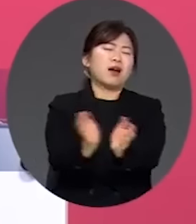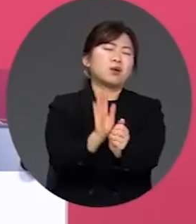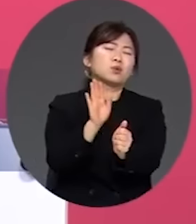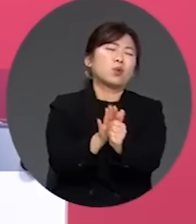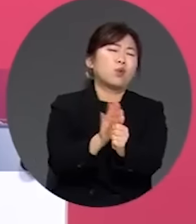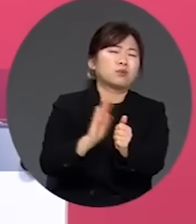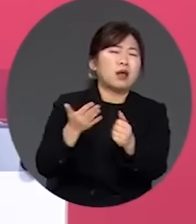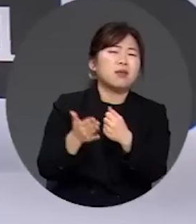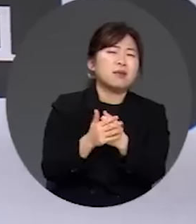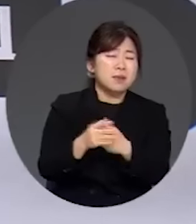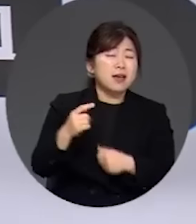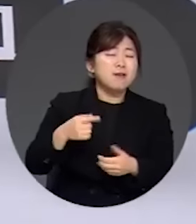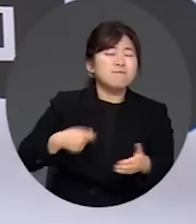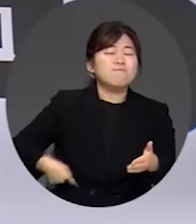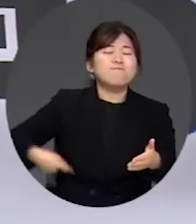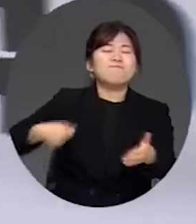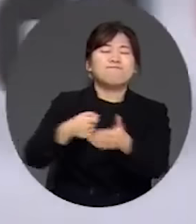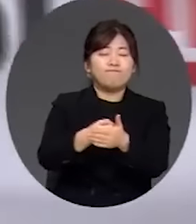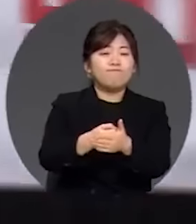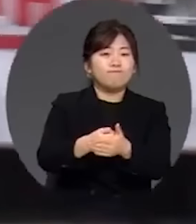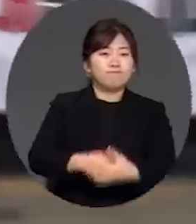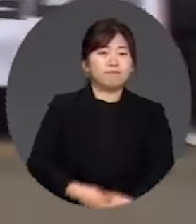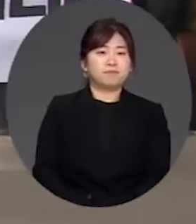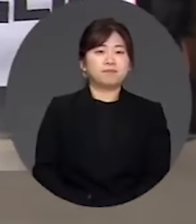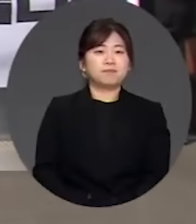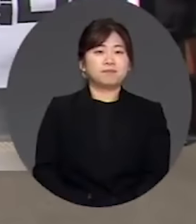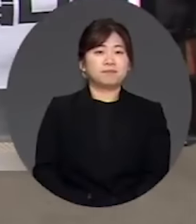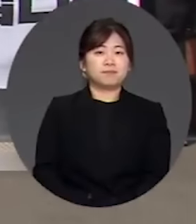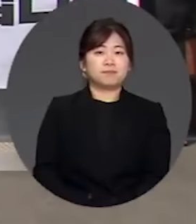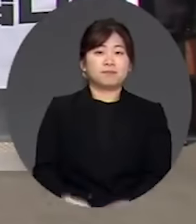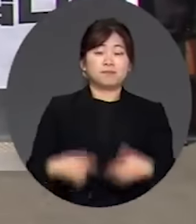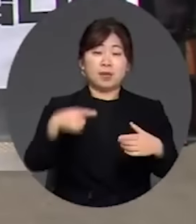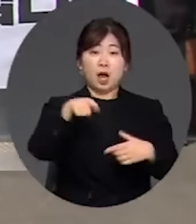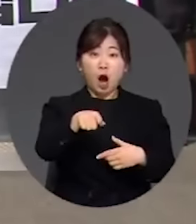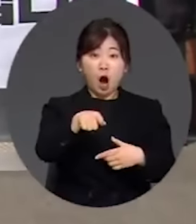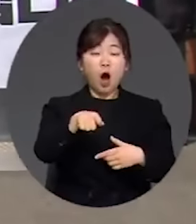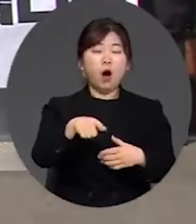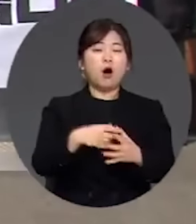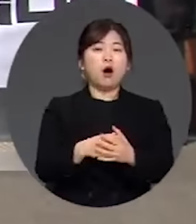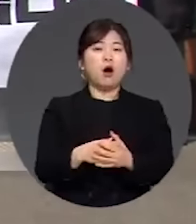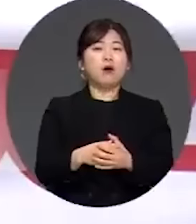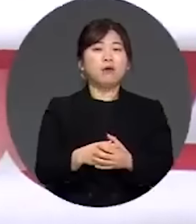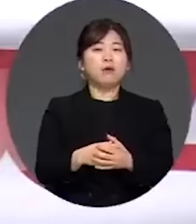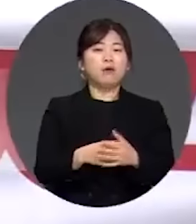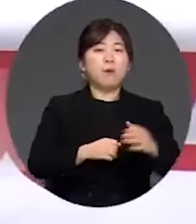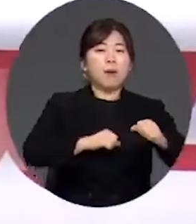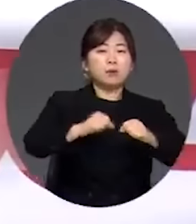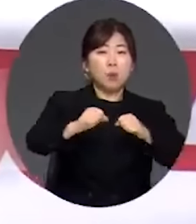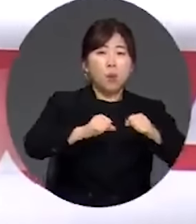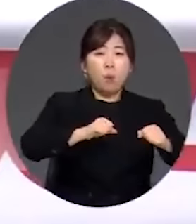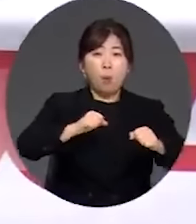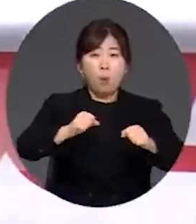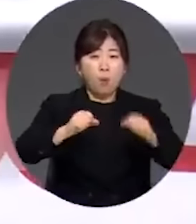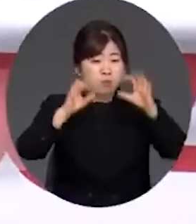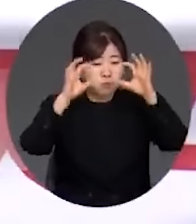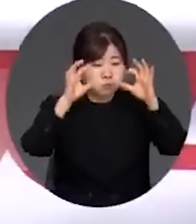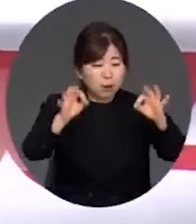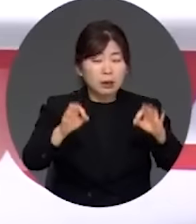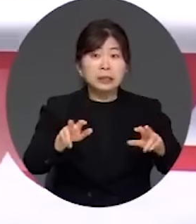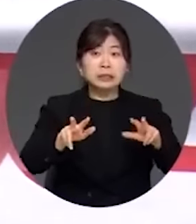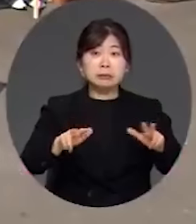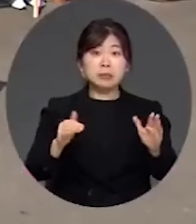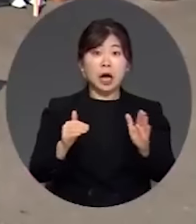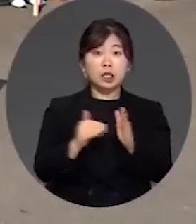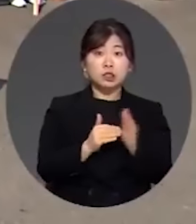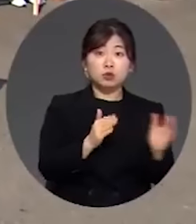헌신을 부탁드렸습니다이 같은 당의 전략공천 움직임에 해당 지역구에서 일찌감치 총선을 준비해 온 국민의